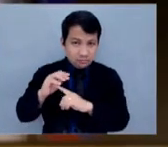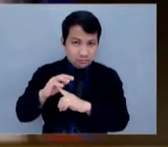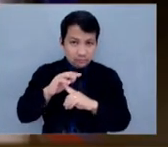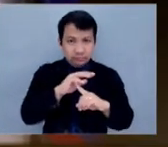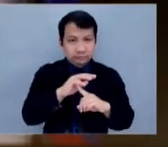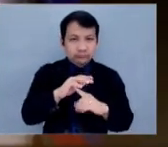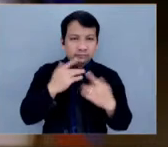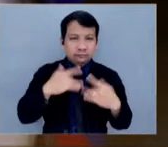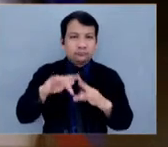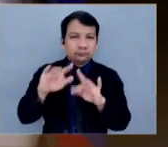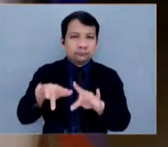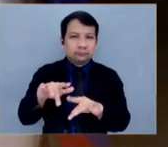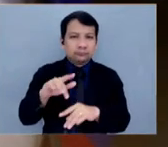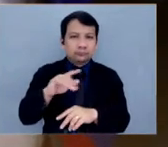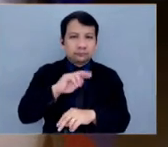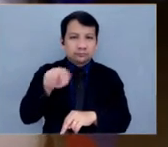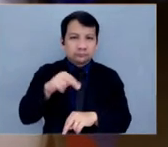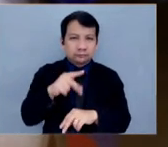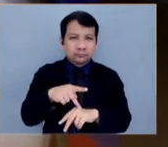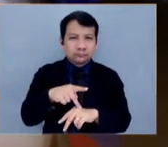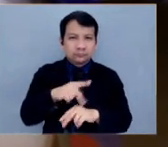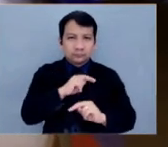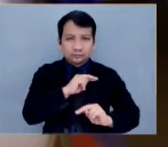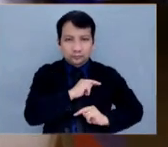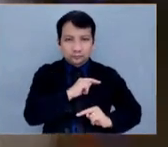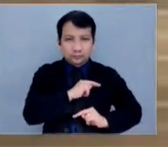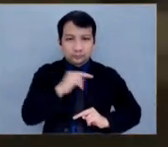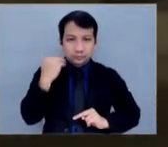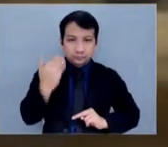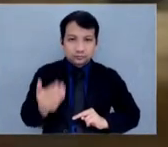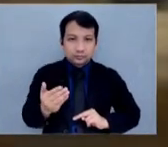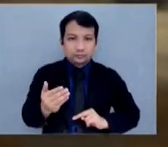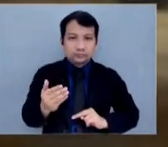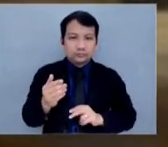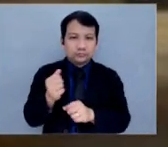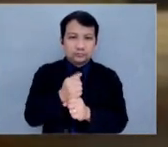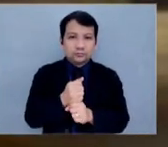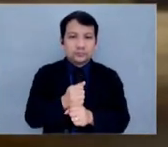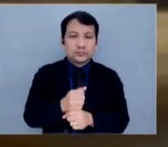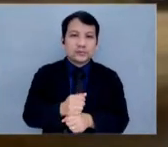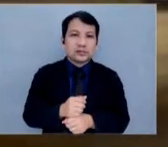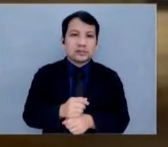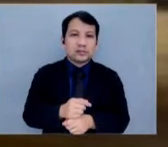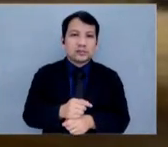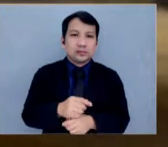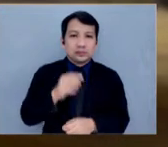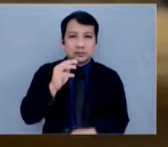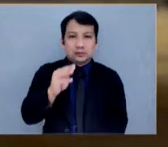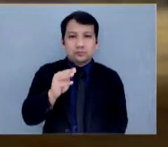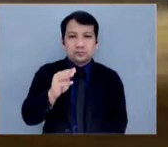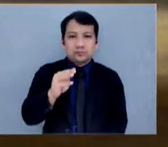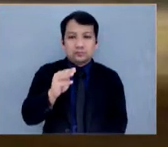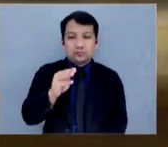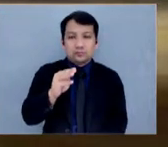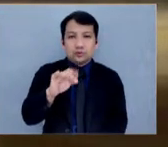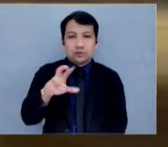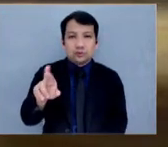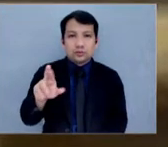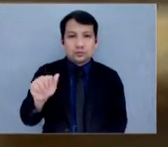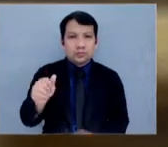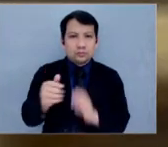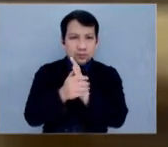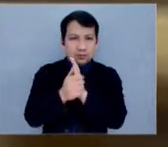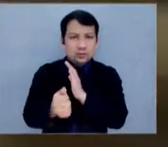ang Philippine Navy sa mga pamilya na nasawi nilang piloto. Ang piloto raw na si Boris ay isa sa pinakabiyasa sa pagpapalipad